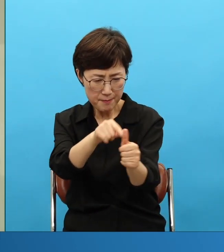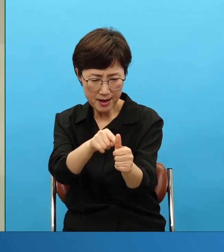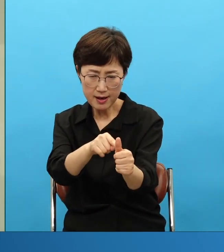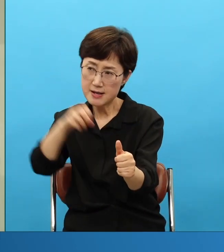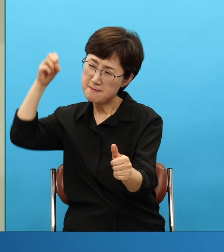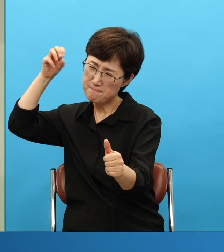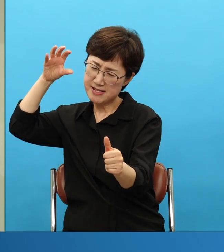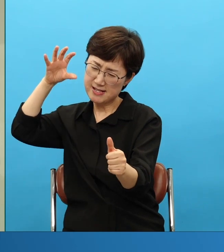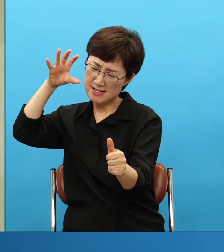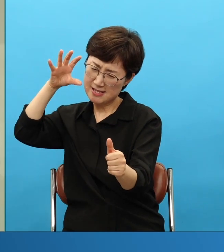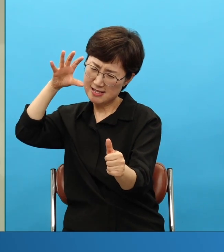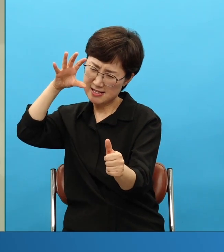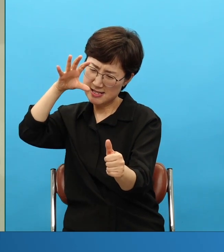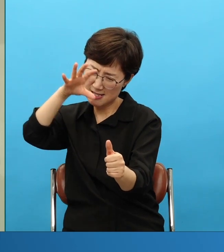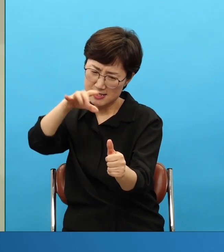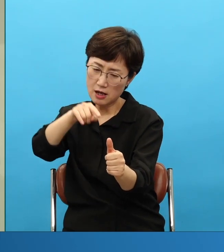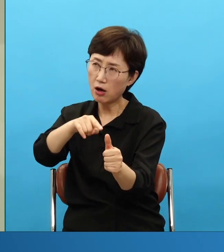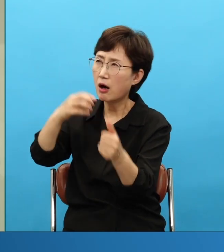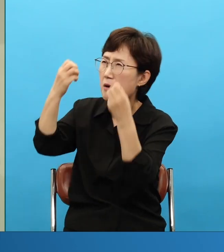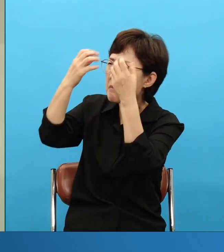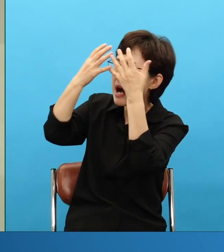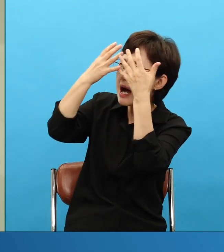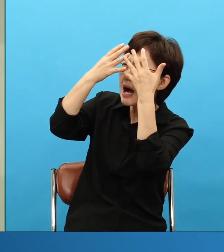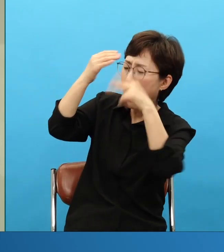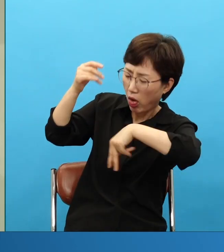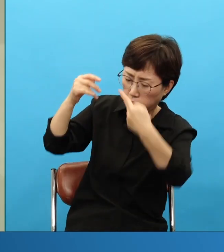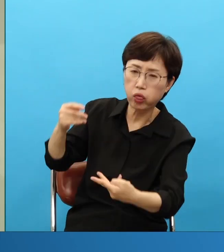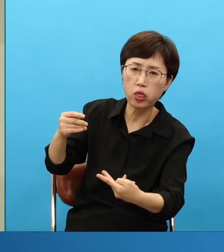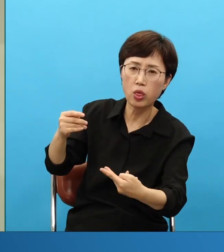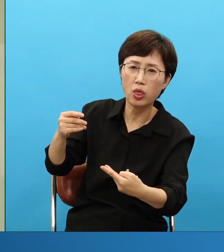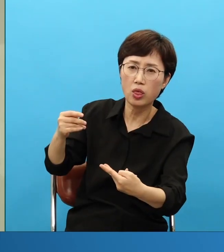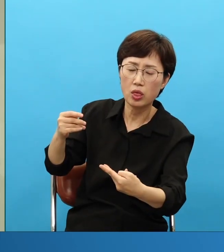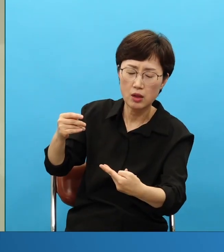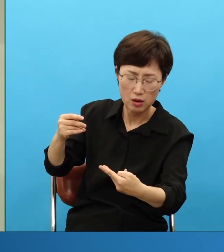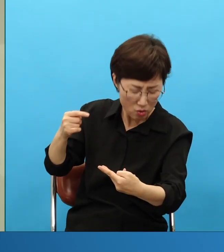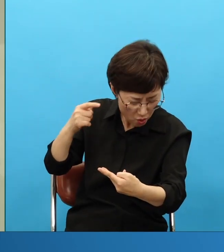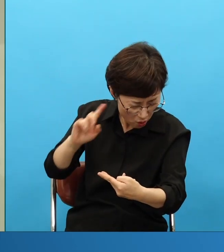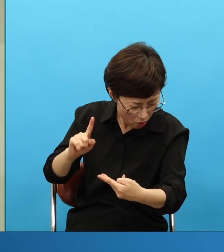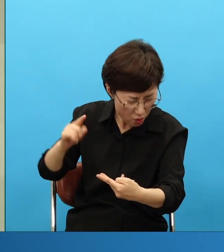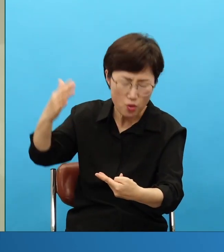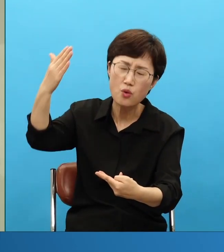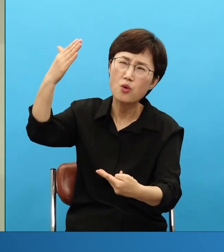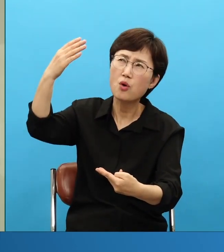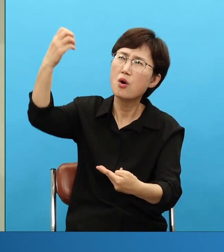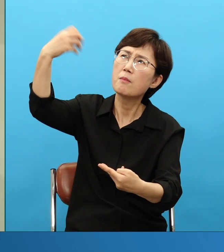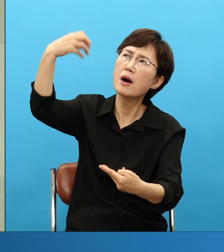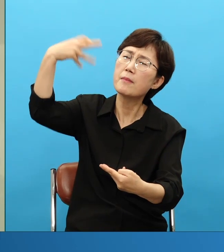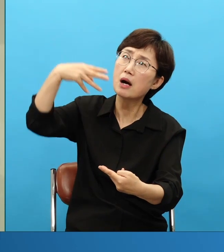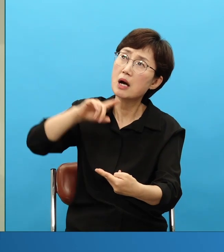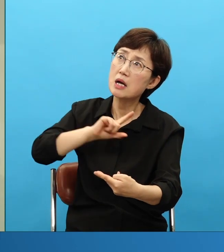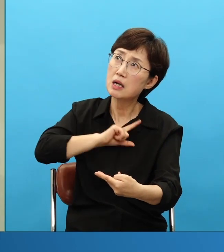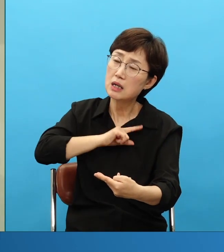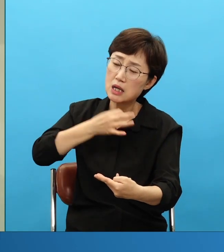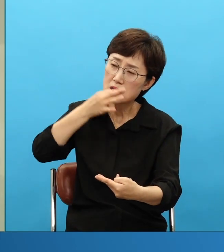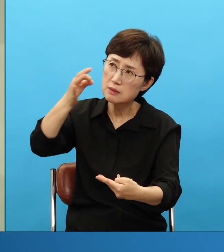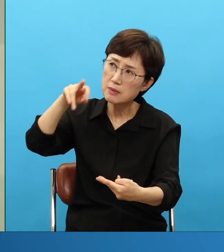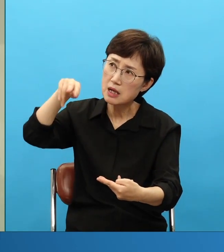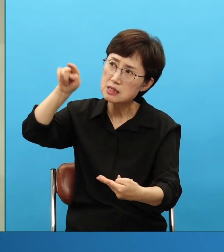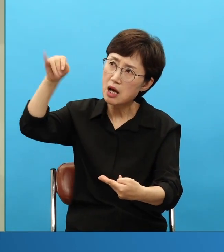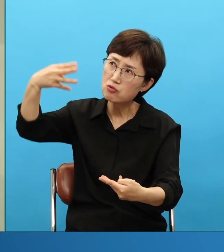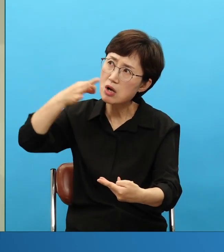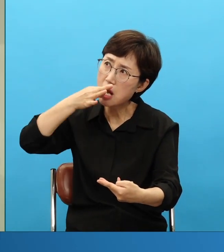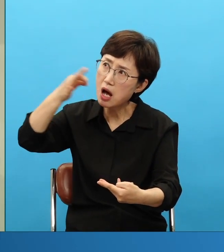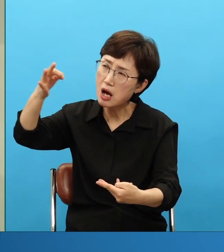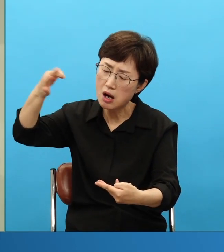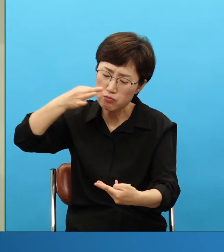사울아 사울아 부르니까요. That he passed out, but he heard a voice calling him, Saul, 집에서 Saul. 부르는 이름이 사울이라. 이 바울이 주여